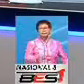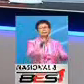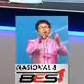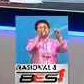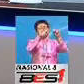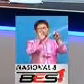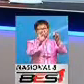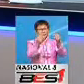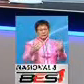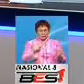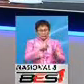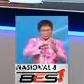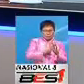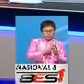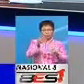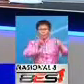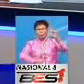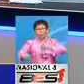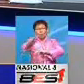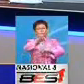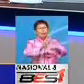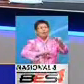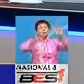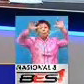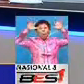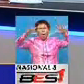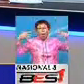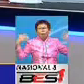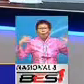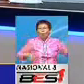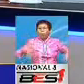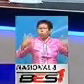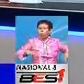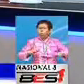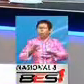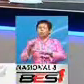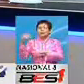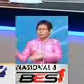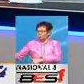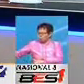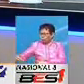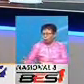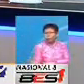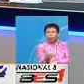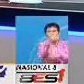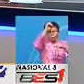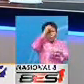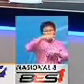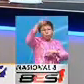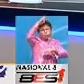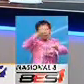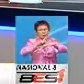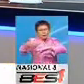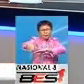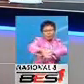nasional lap malam ini kami mulakan dengan penduduk rambah pontian Johor yang gempa dengan kehadiran seekor ikan paus di tepi pantai taman rekreasi